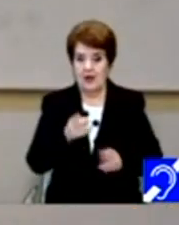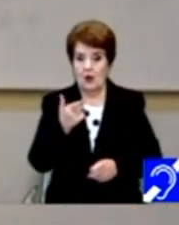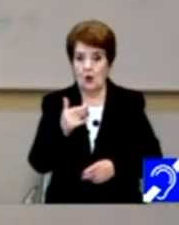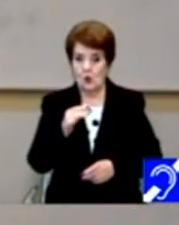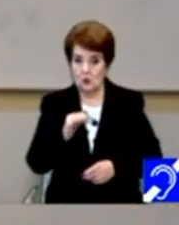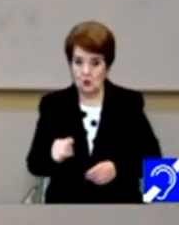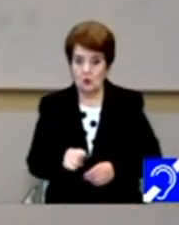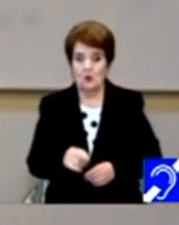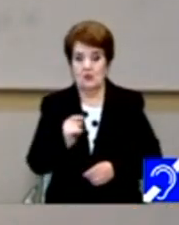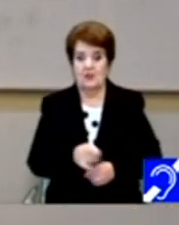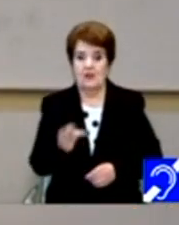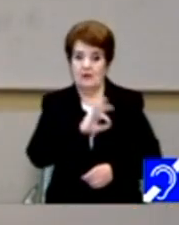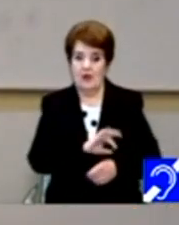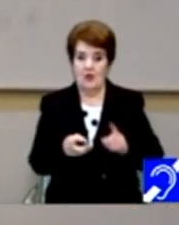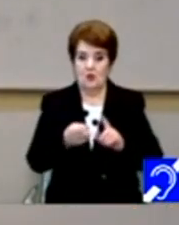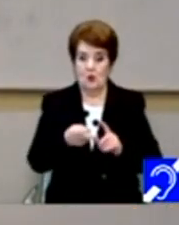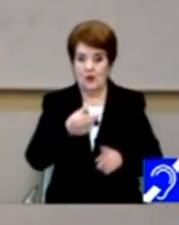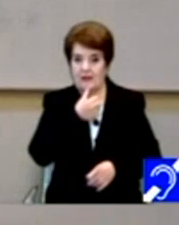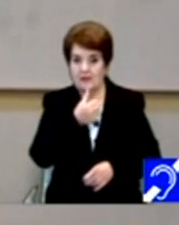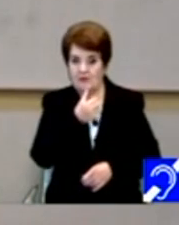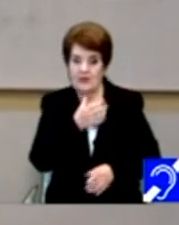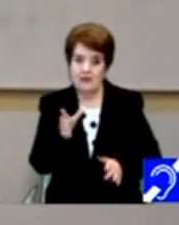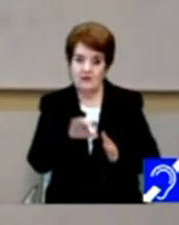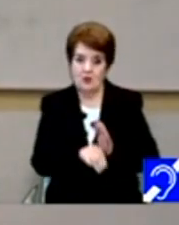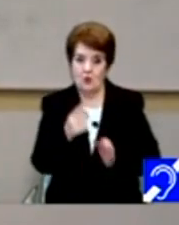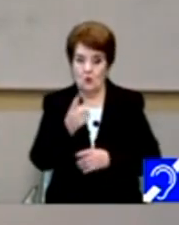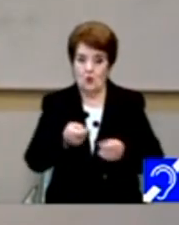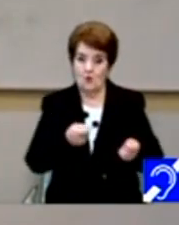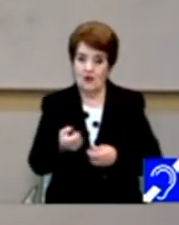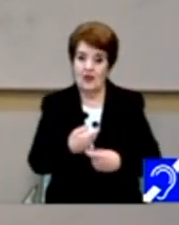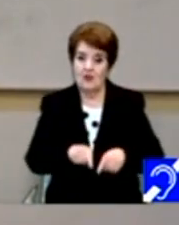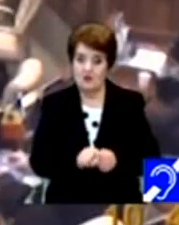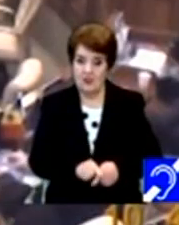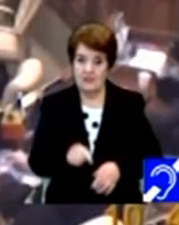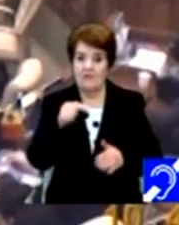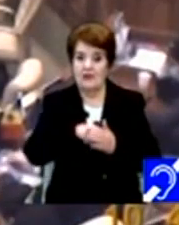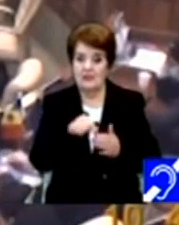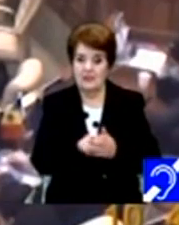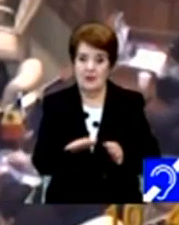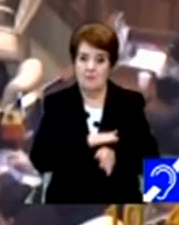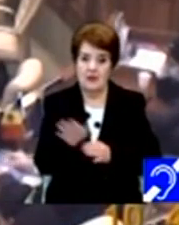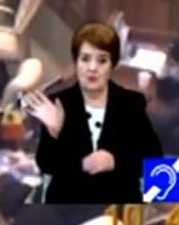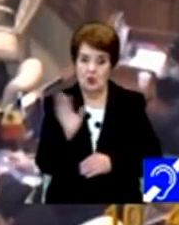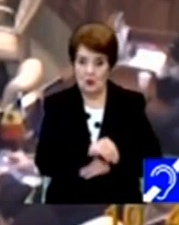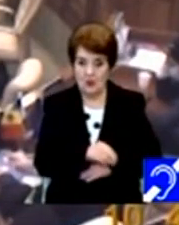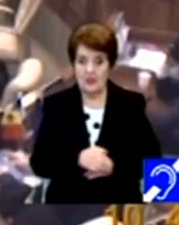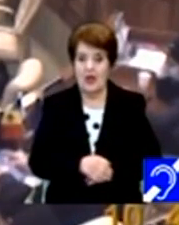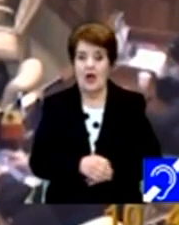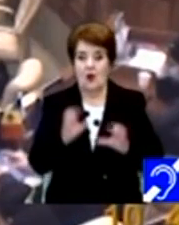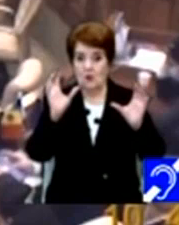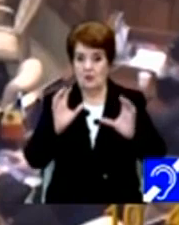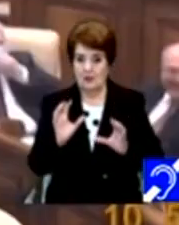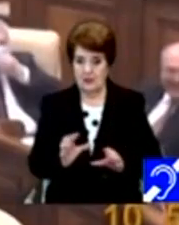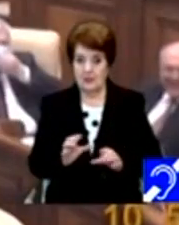Grosu, atunci se va consuma și cea de-a doua tentativă de investire a unui guvern. Acest lucru va însemna că se îndeplinesc toate premisele